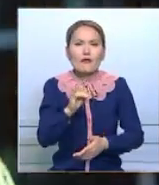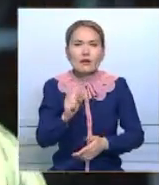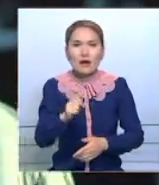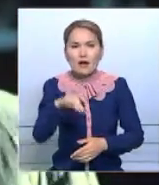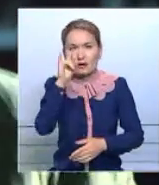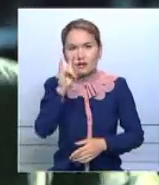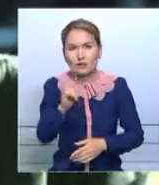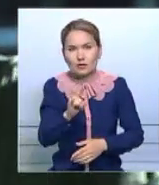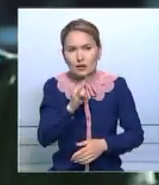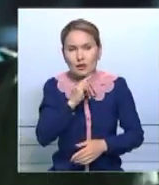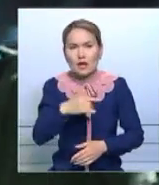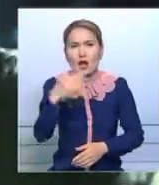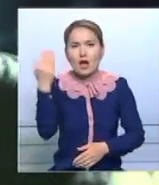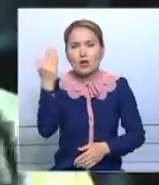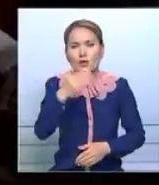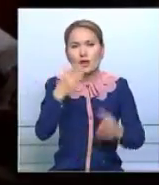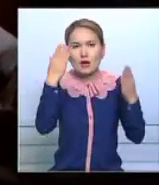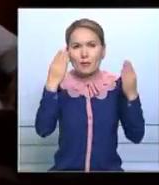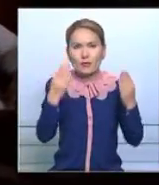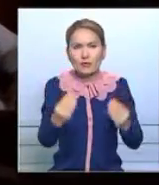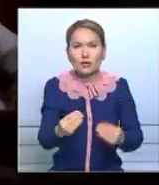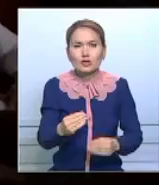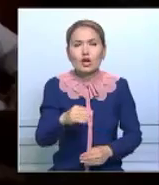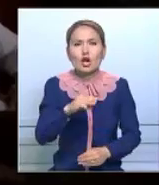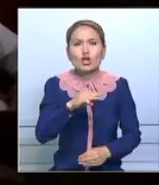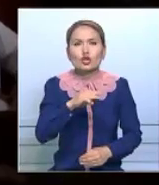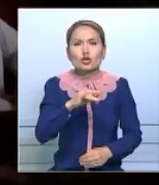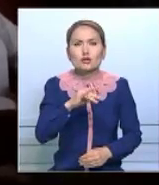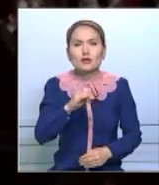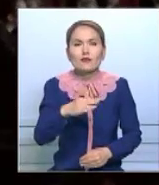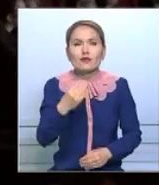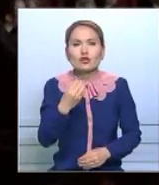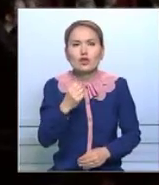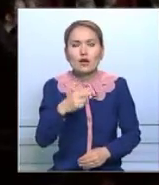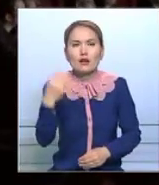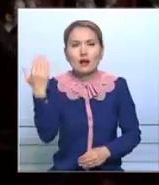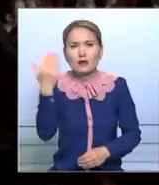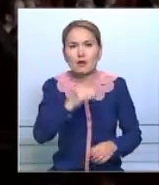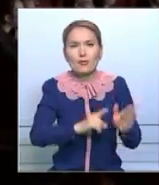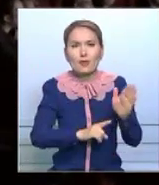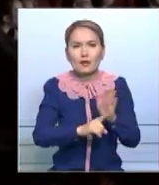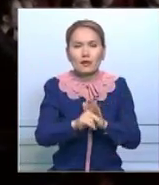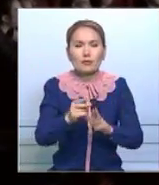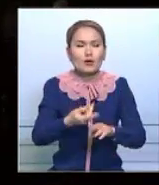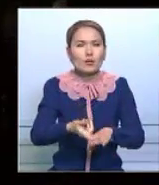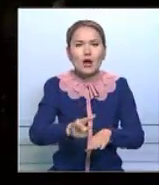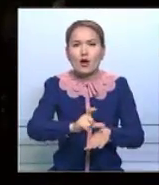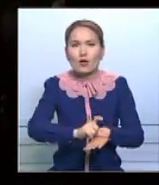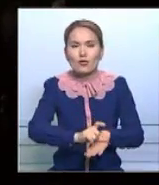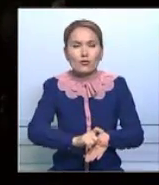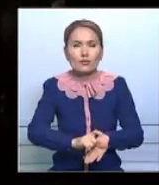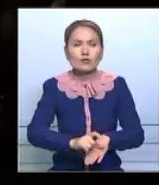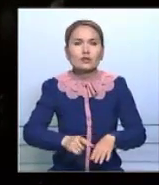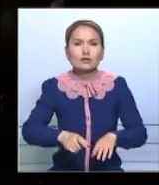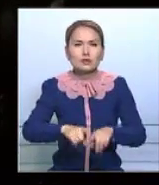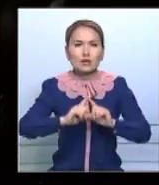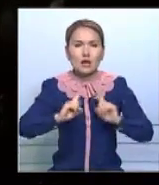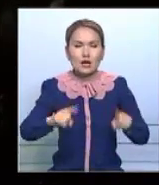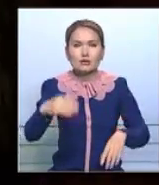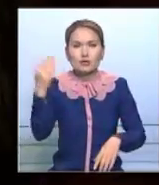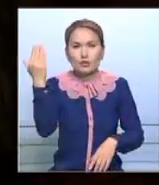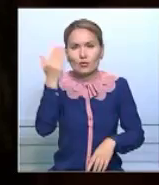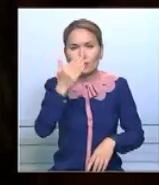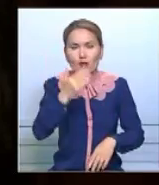Венадағы қазақ киносының күндері Ермек Тұрсыновтың «Шал» картинасынан басталды. Философиялық мағынаға толы осы өсиет